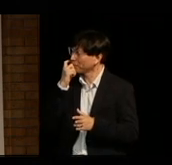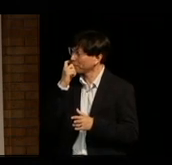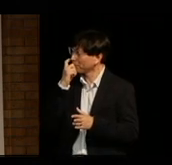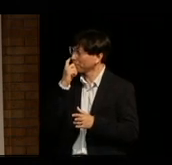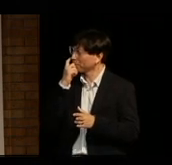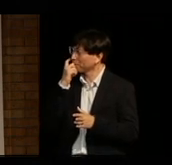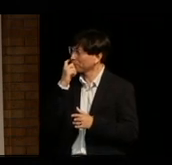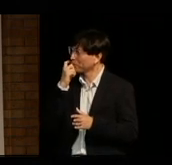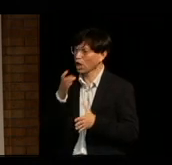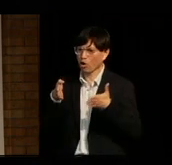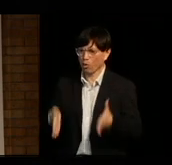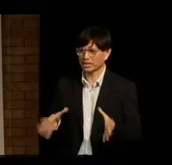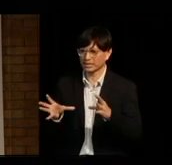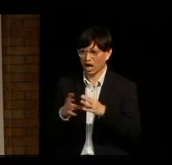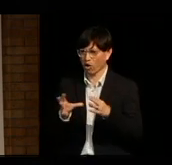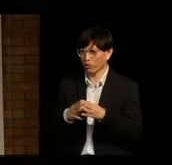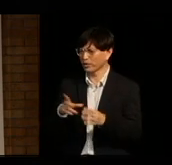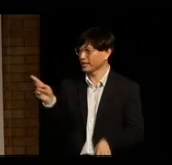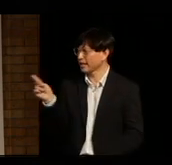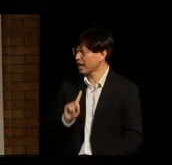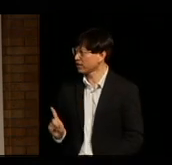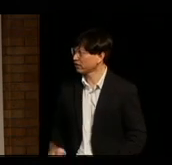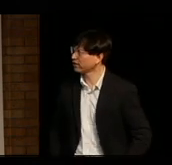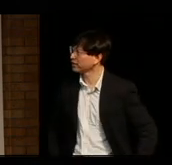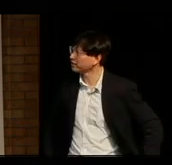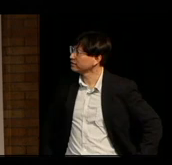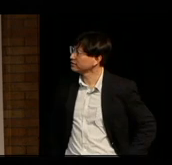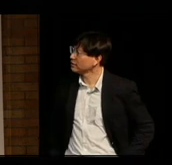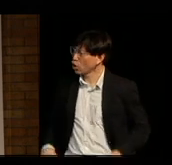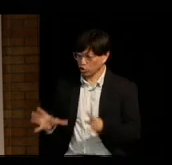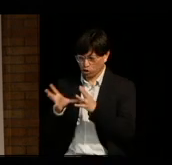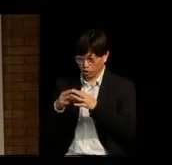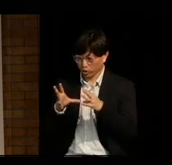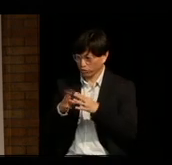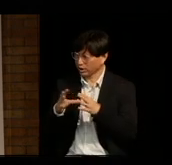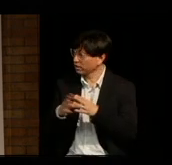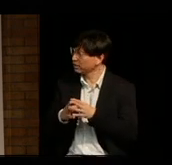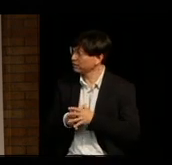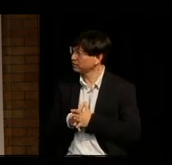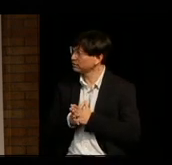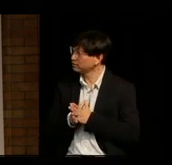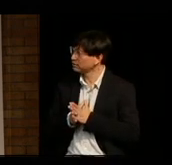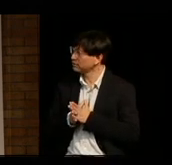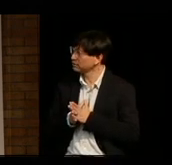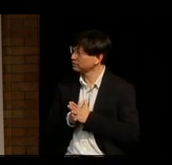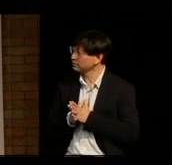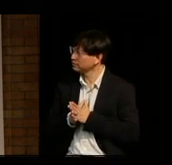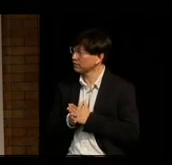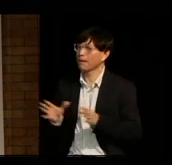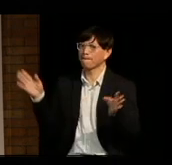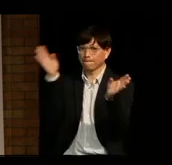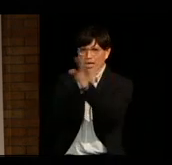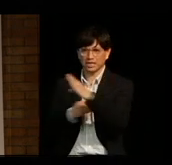dire che questa comunità non è una comunità diciamo adatta per Tabi